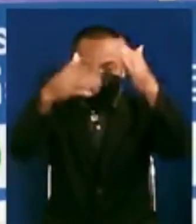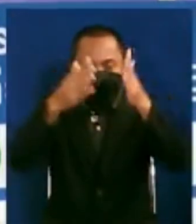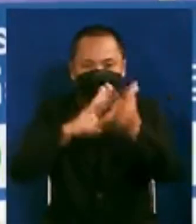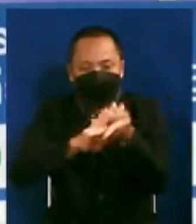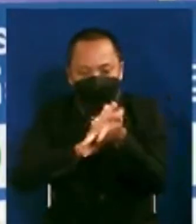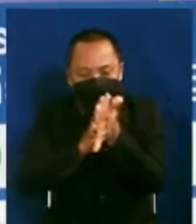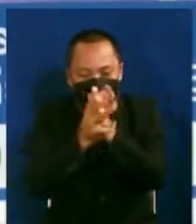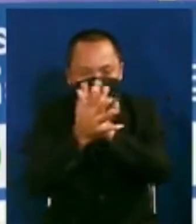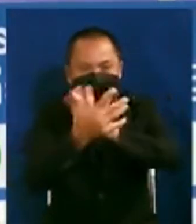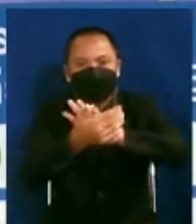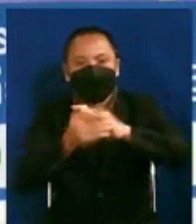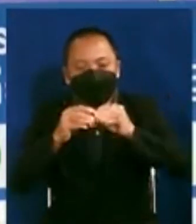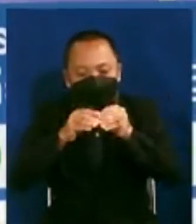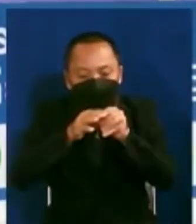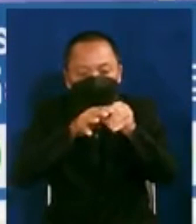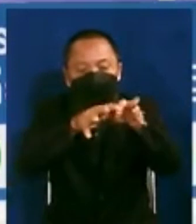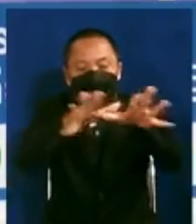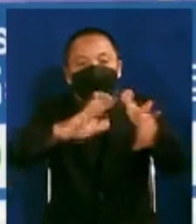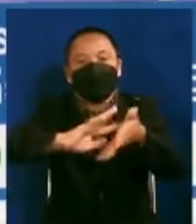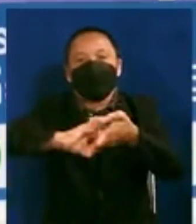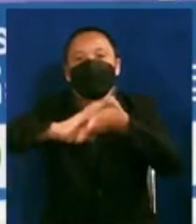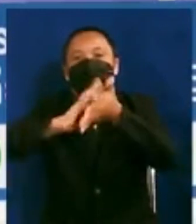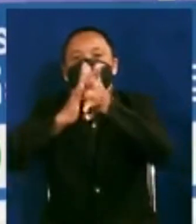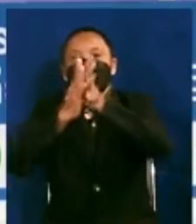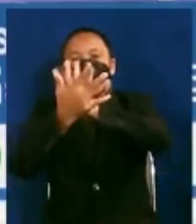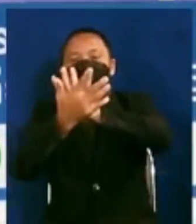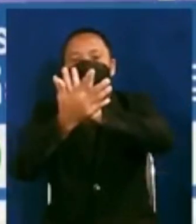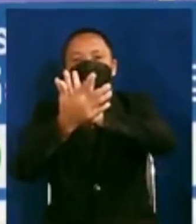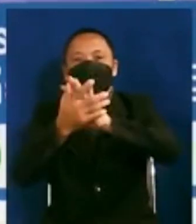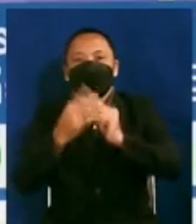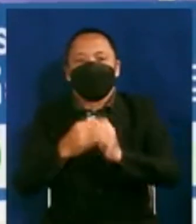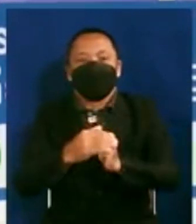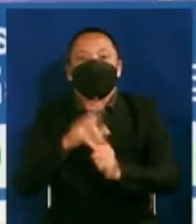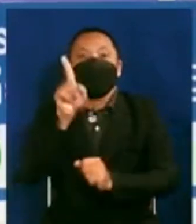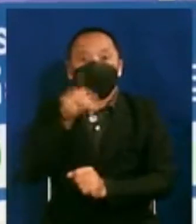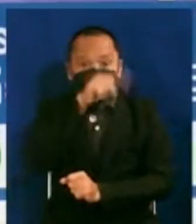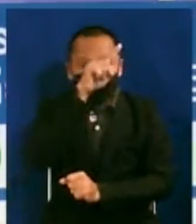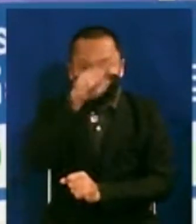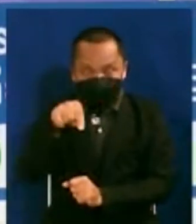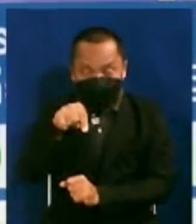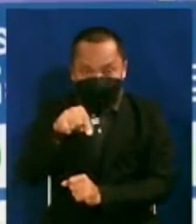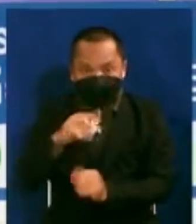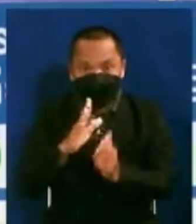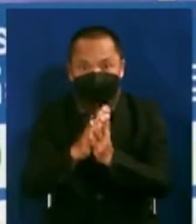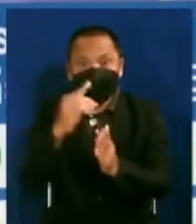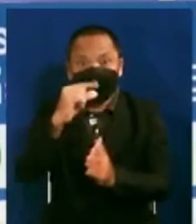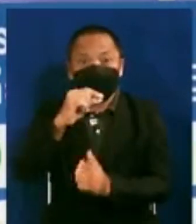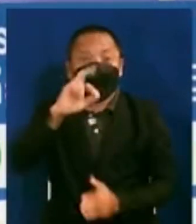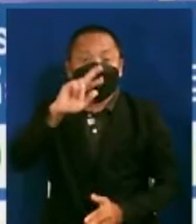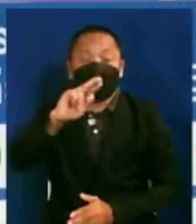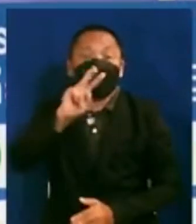กหลานมาที่กลายพันธุ์ออกมาเป็นสายพันธุ์อังกฤษหรือเราเรียกว่า